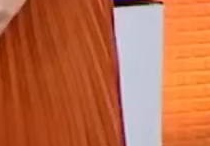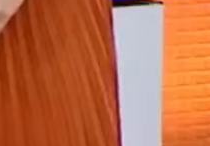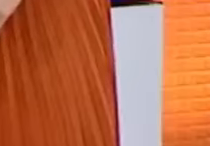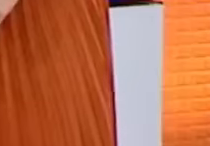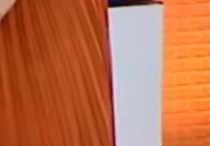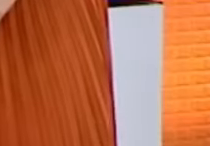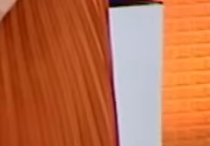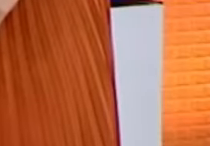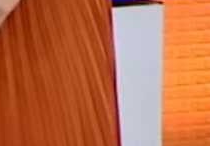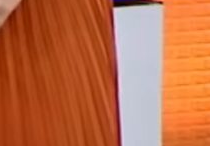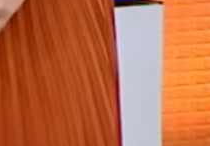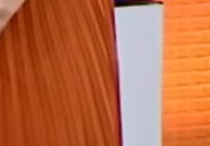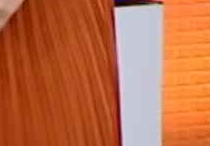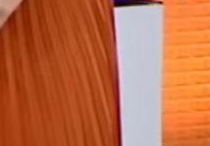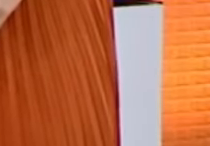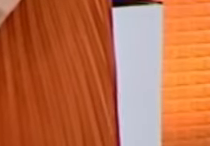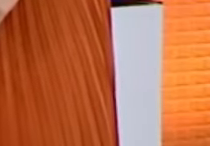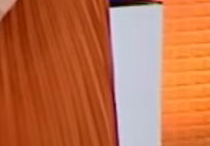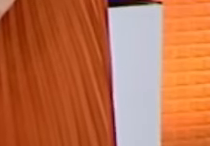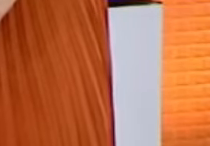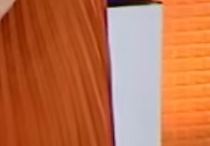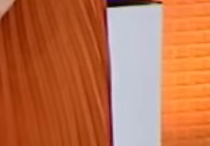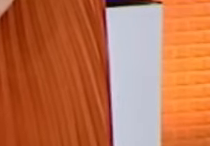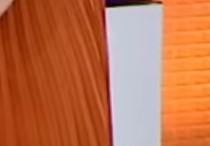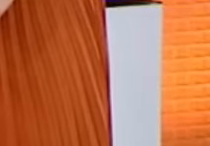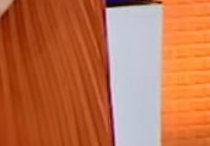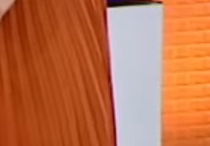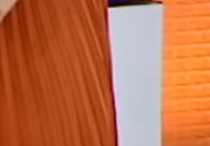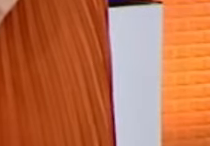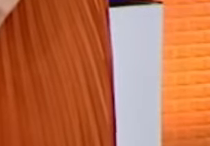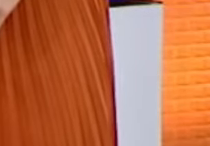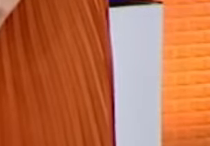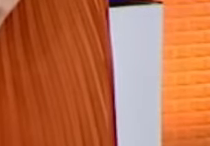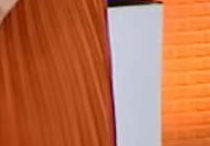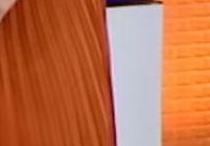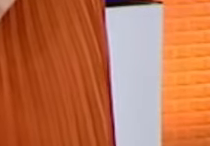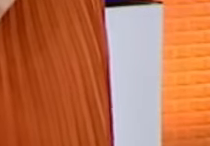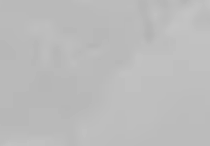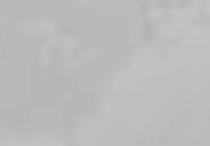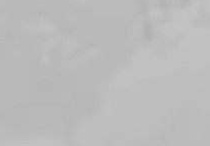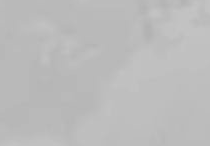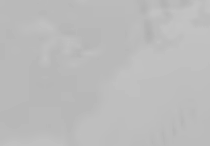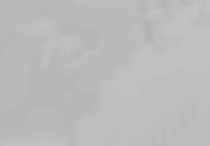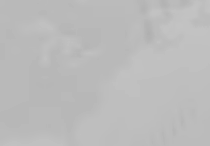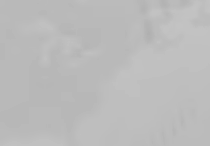niyo po kami sa GMA Pinoy TV at sa www.gmanews.tv.